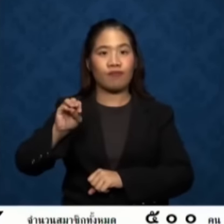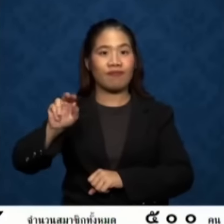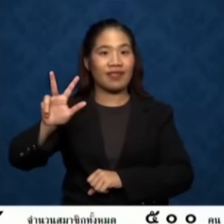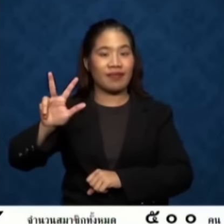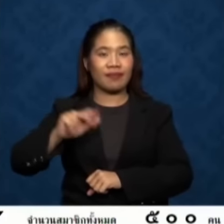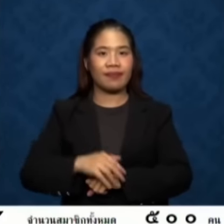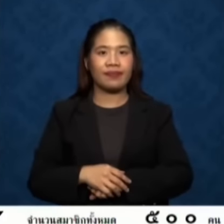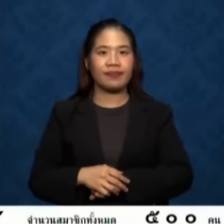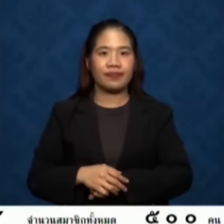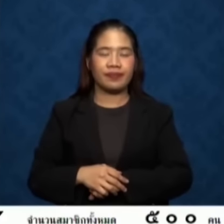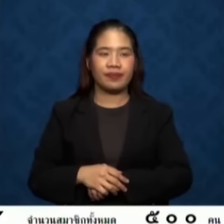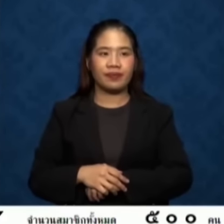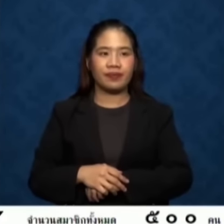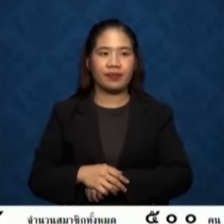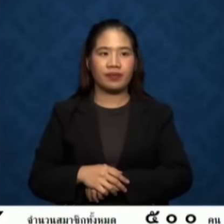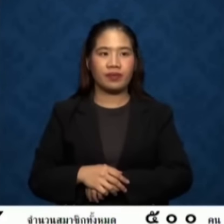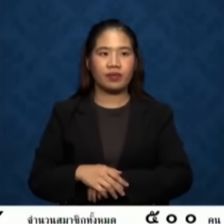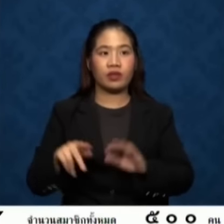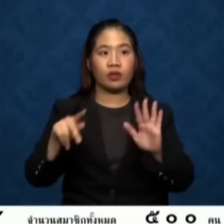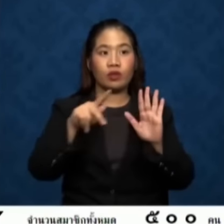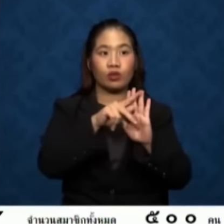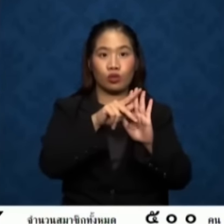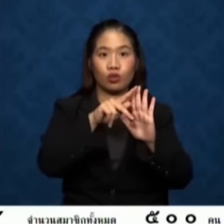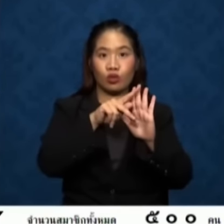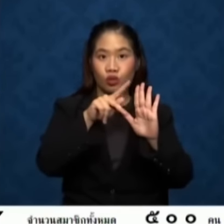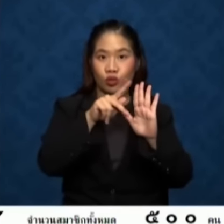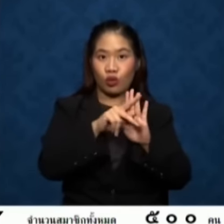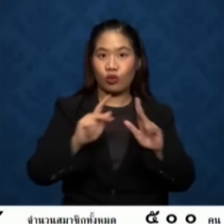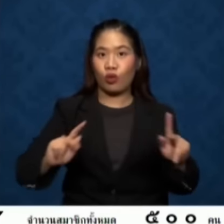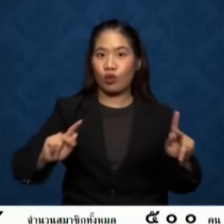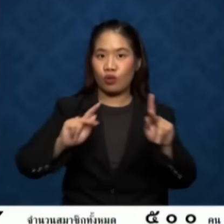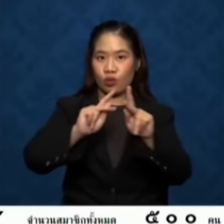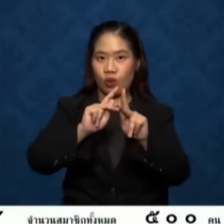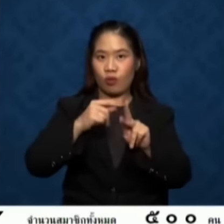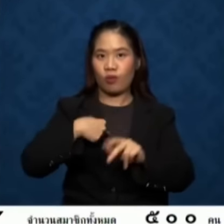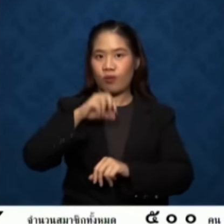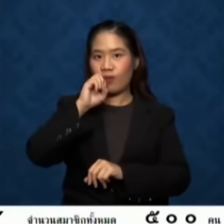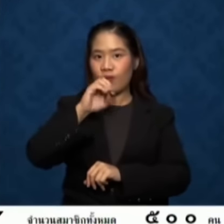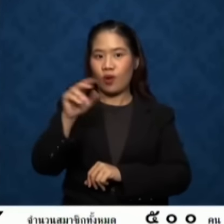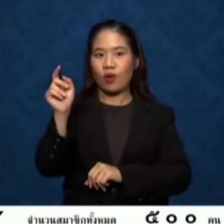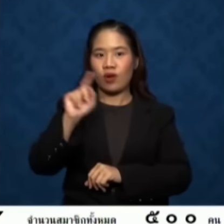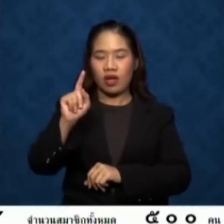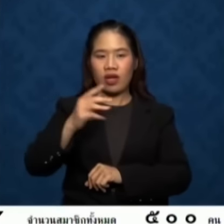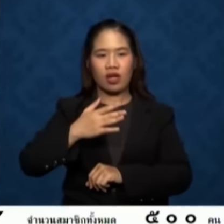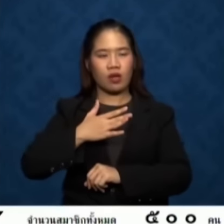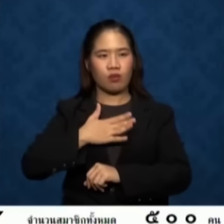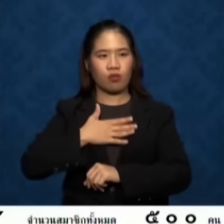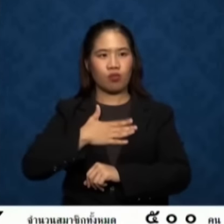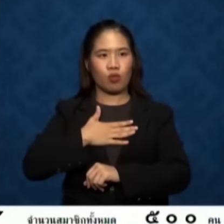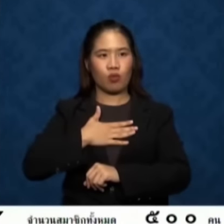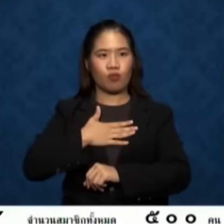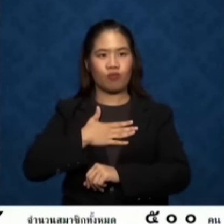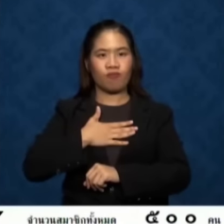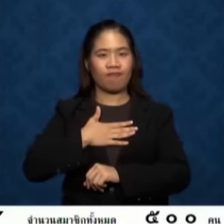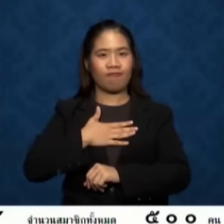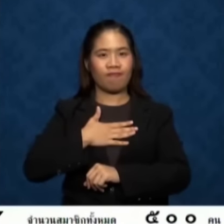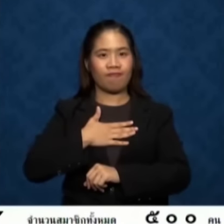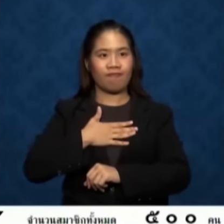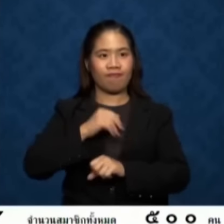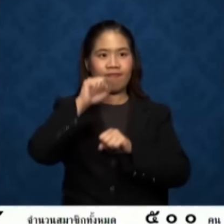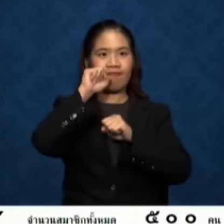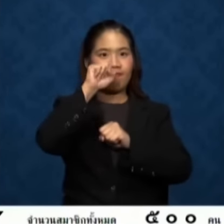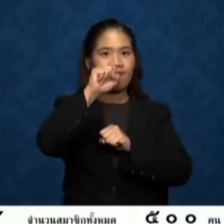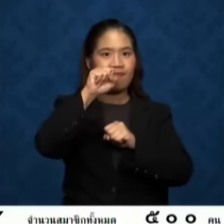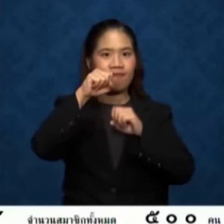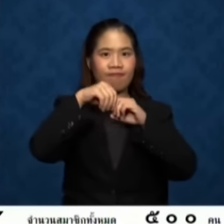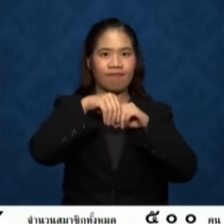2563กฎกระทรวงผมก็อยากเรียนยืนยันว่าผมไม่ได้ออกเมื่อผมไม่